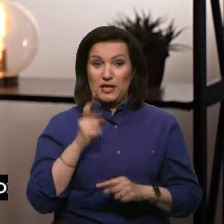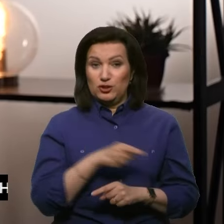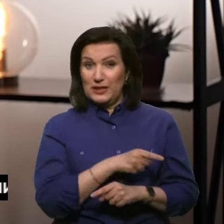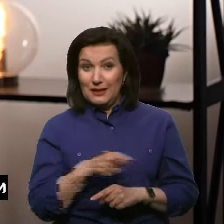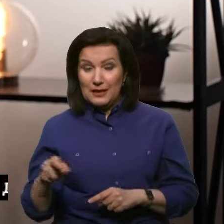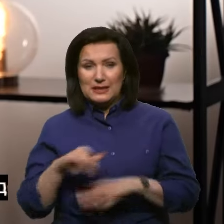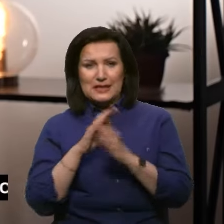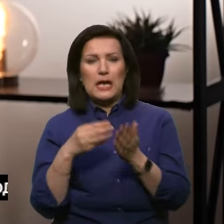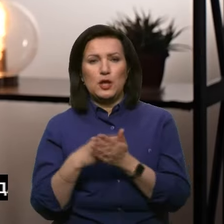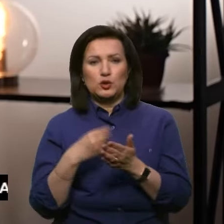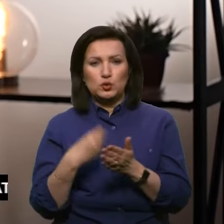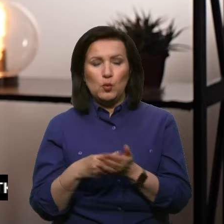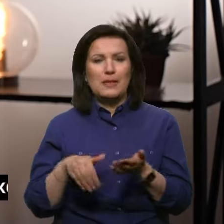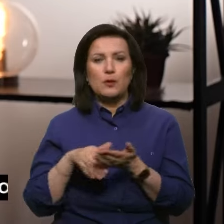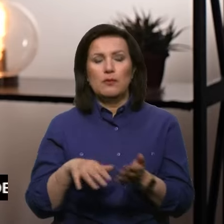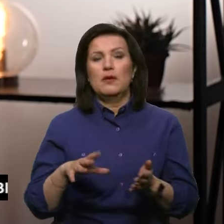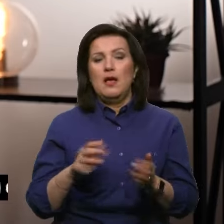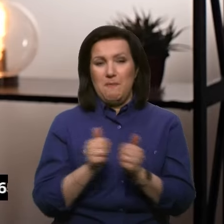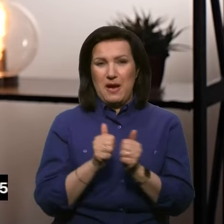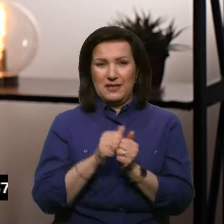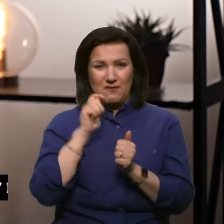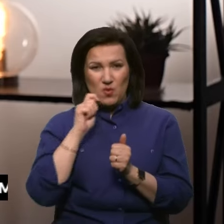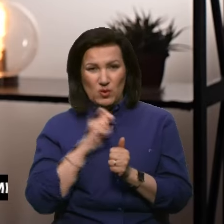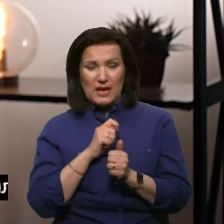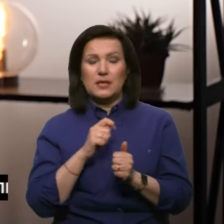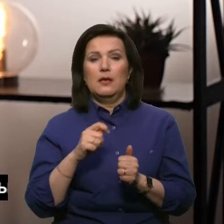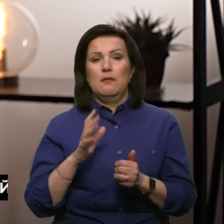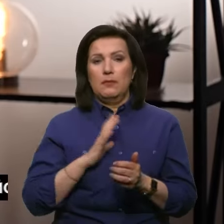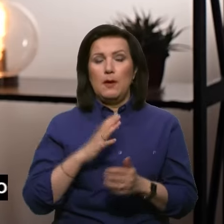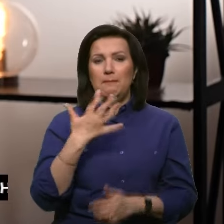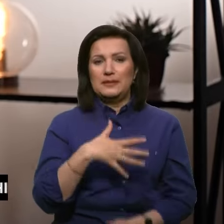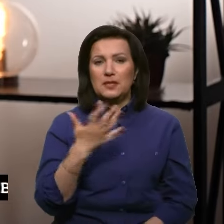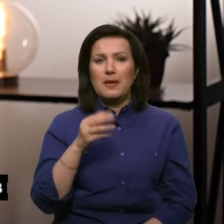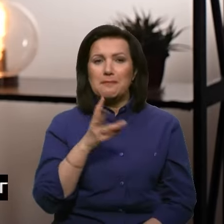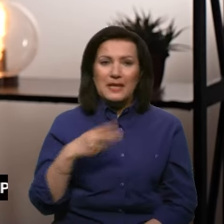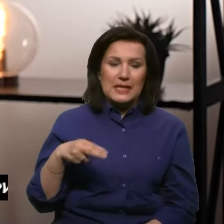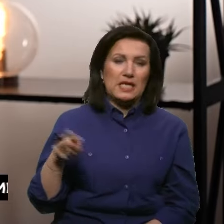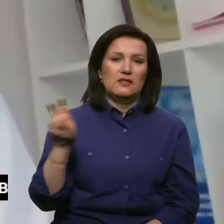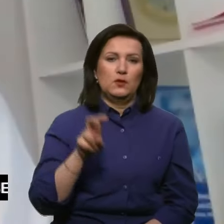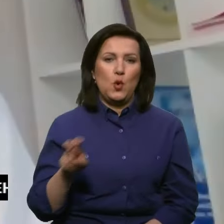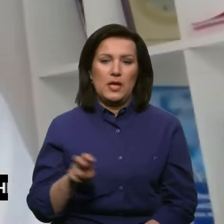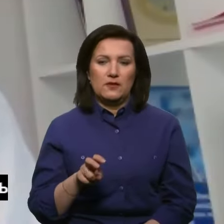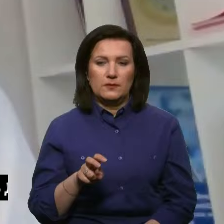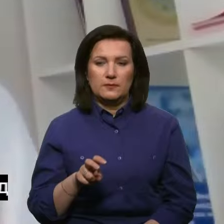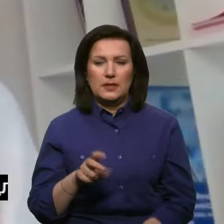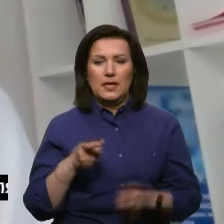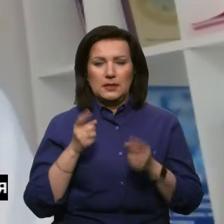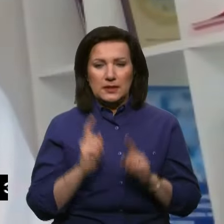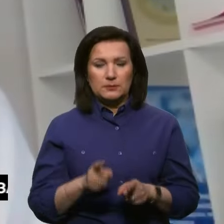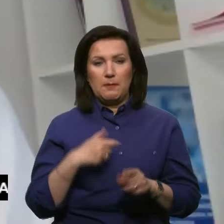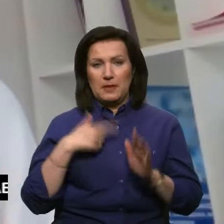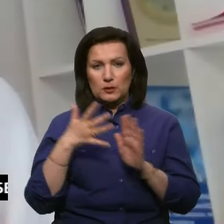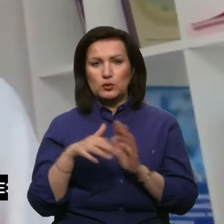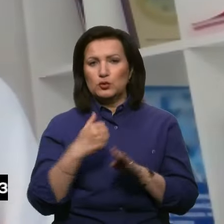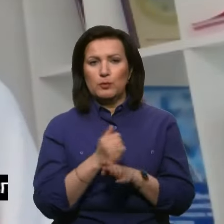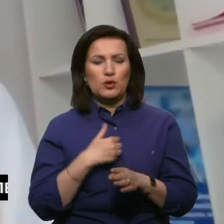існування «Рамштайну» загальна сума безпекової допомоги від партнерів України по «Рамштайну» склала 55 мільярдів доларів. І насправді ми розуміємо,